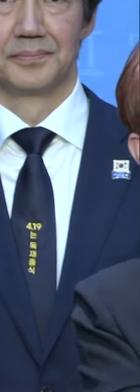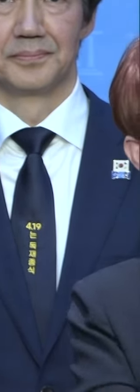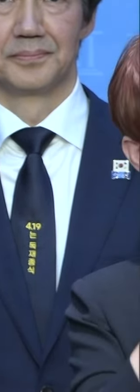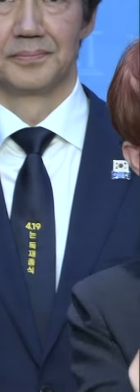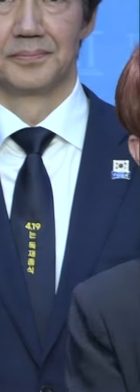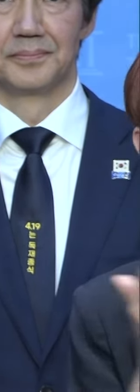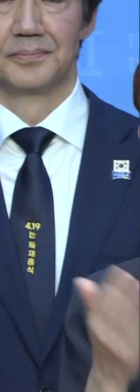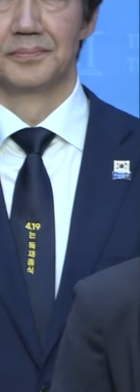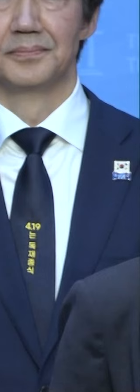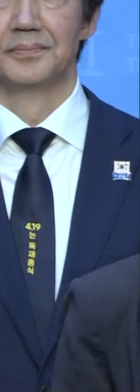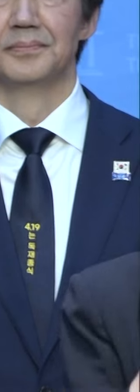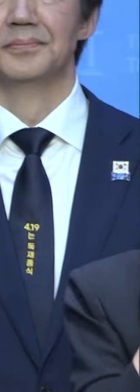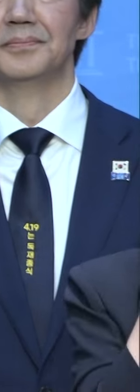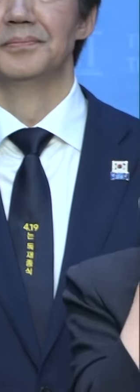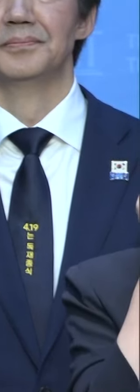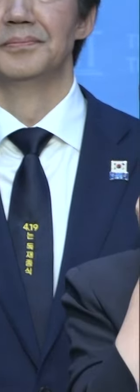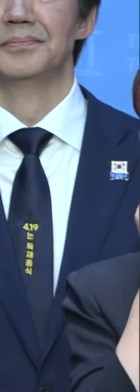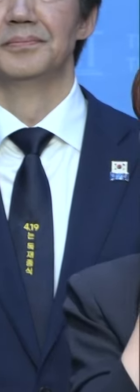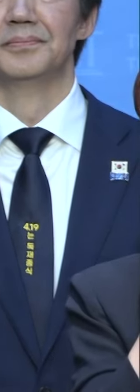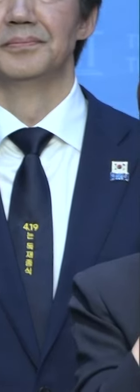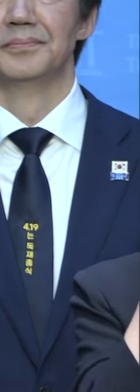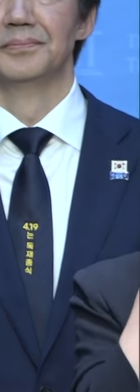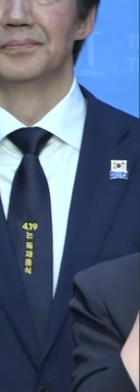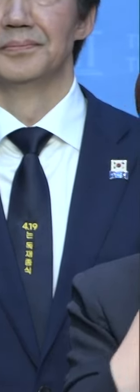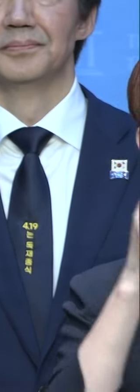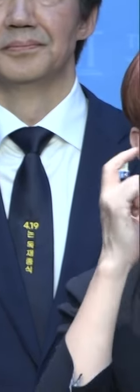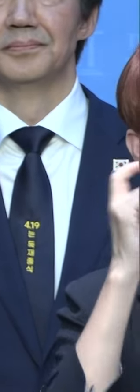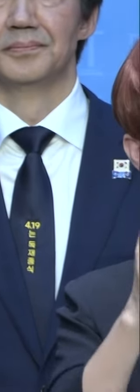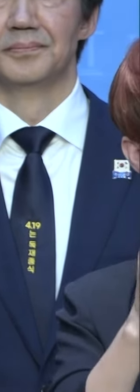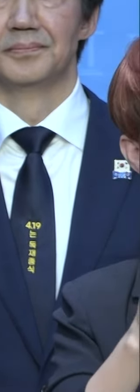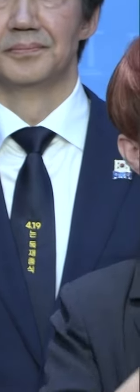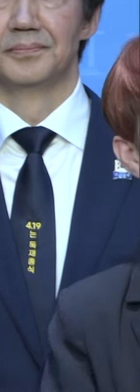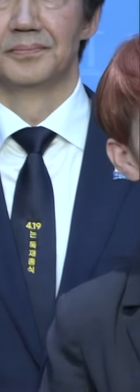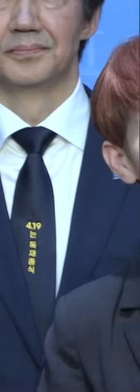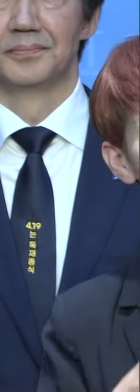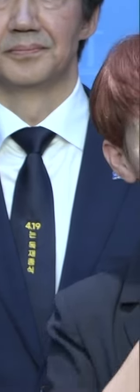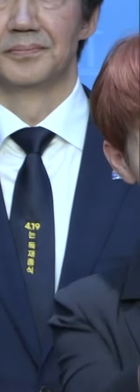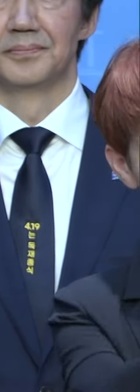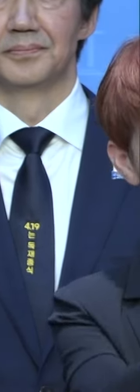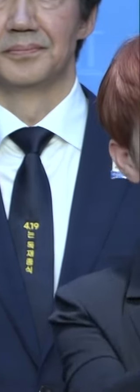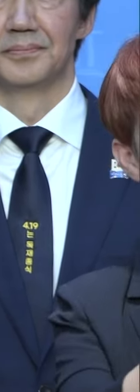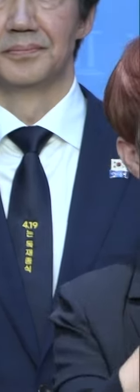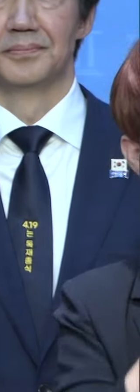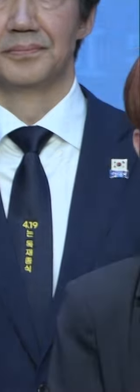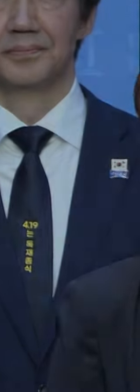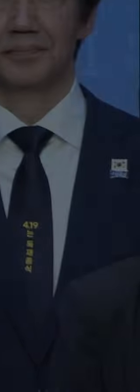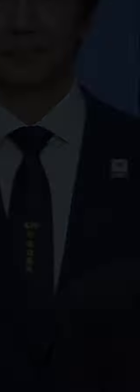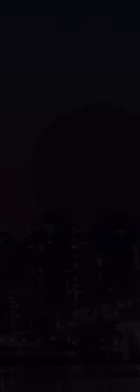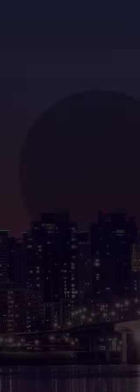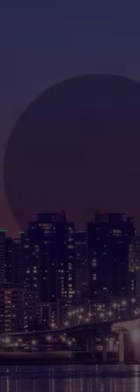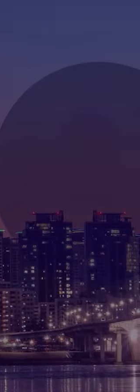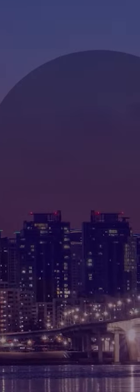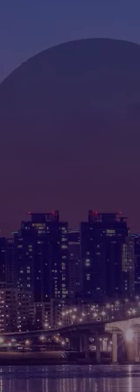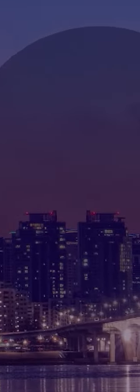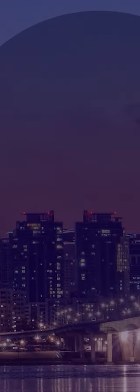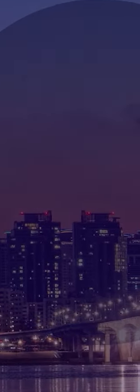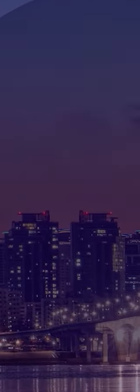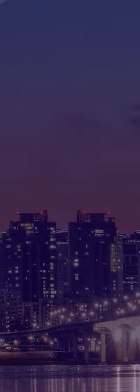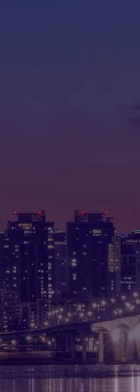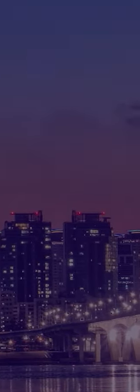겁니다 간곡하게 또 그리고 강하게 저는 이렇게 경고하였습니다 예